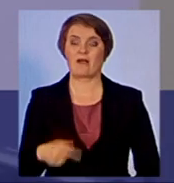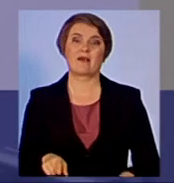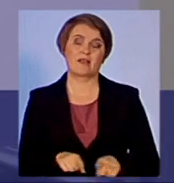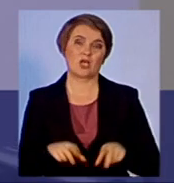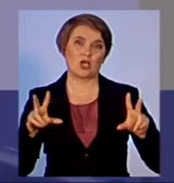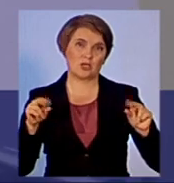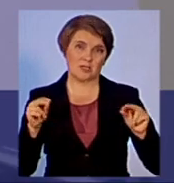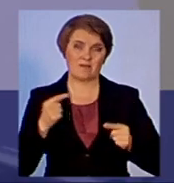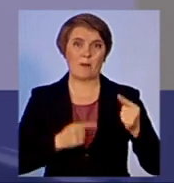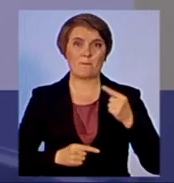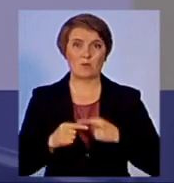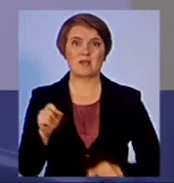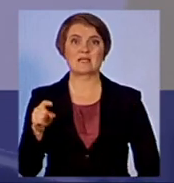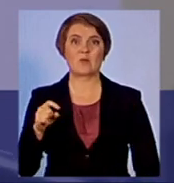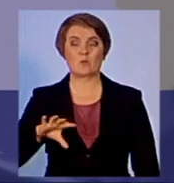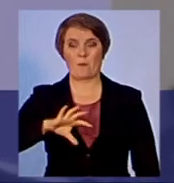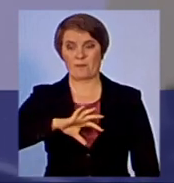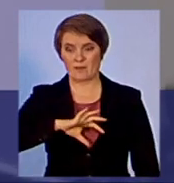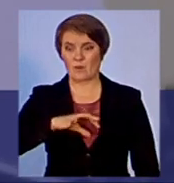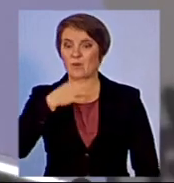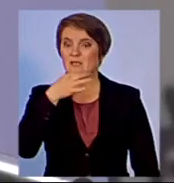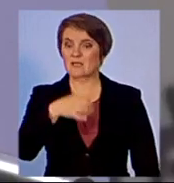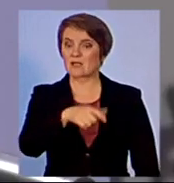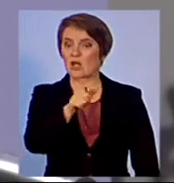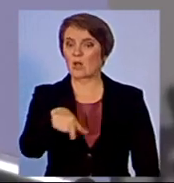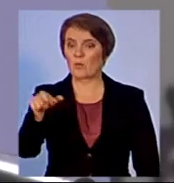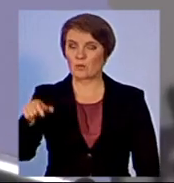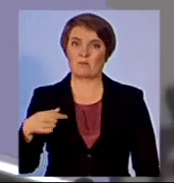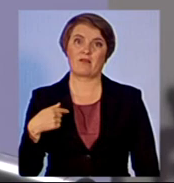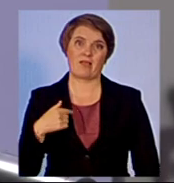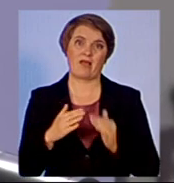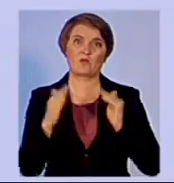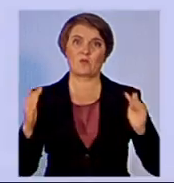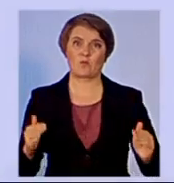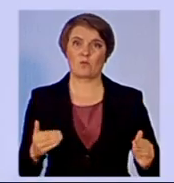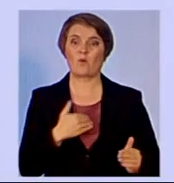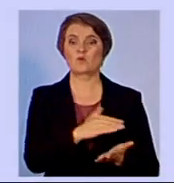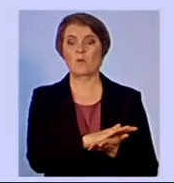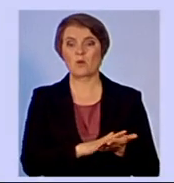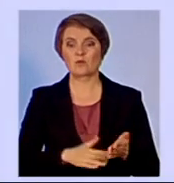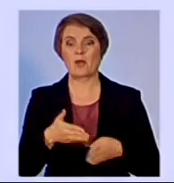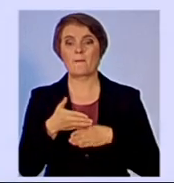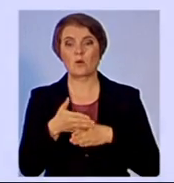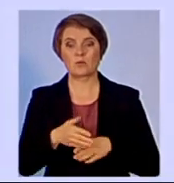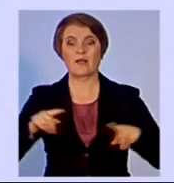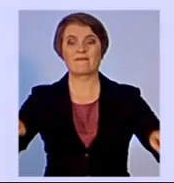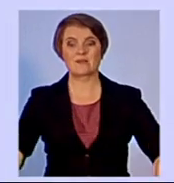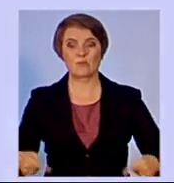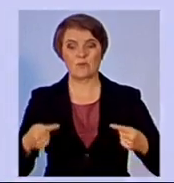щасливий повернутися сюди з цією золотою медаллю і сказати людям Сендаї, я вдома. Я хочу продовжувати допомагати